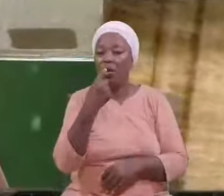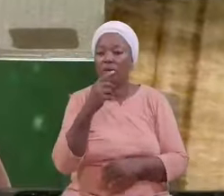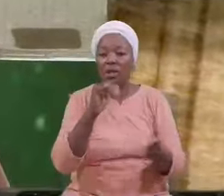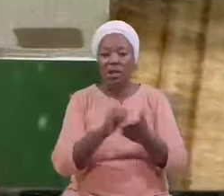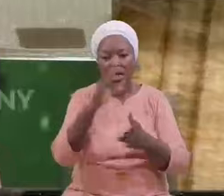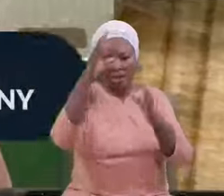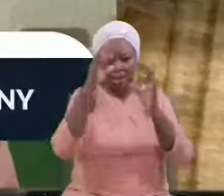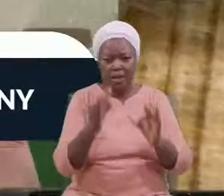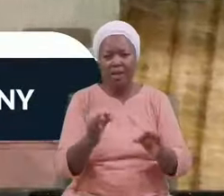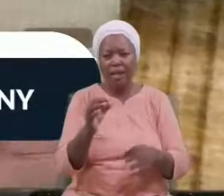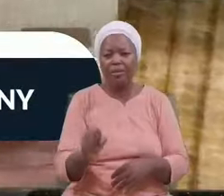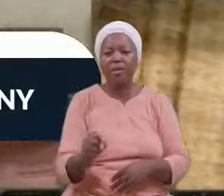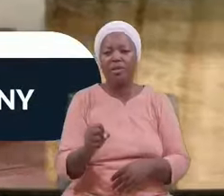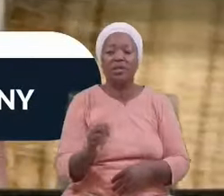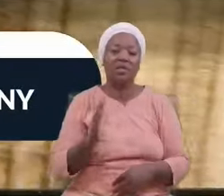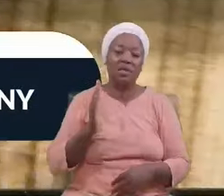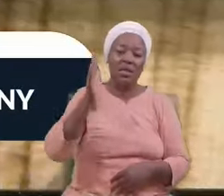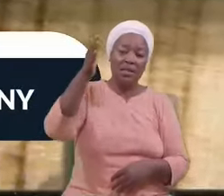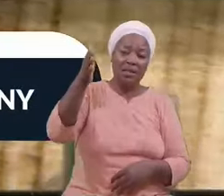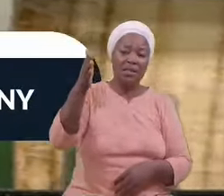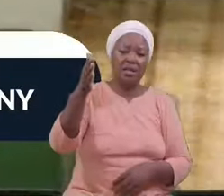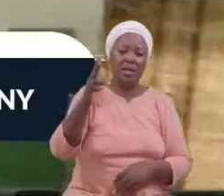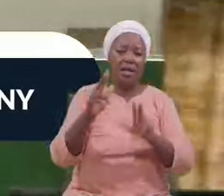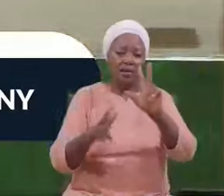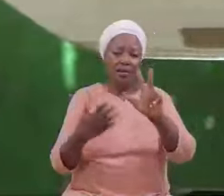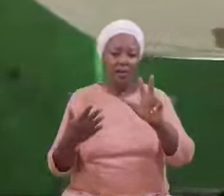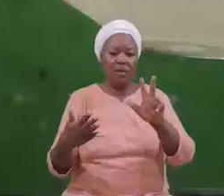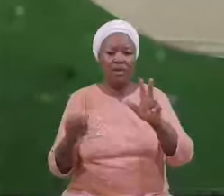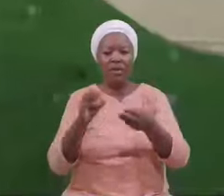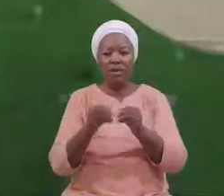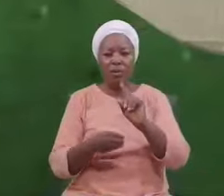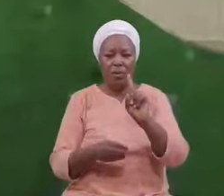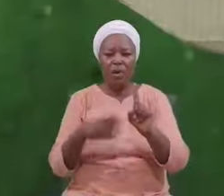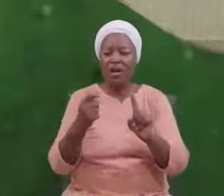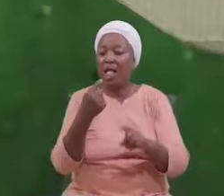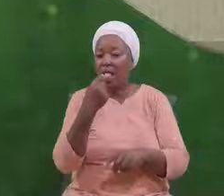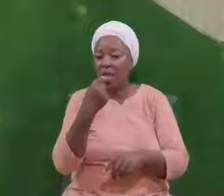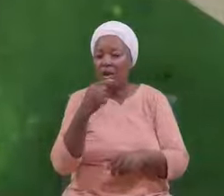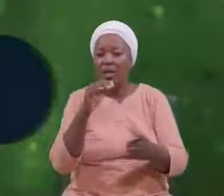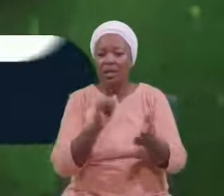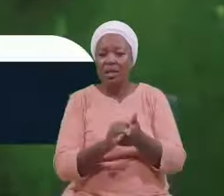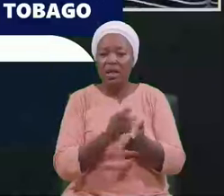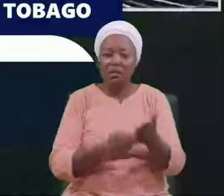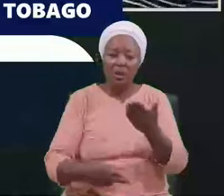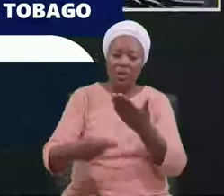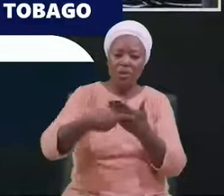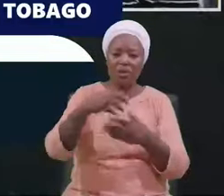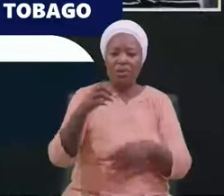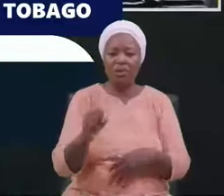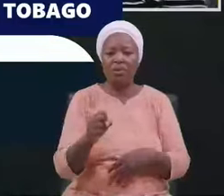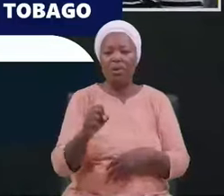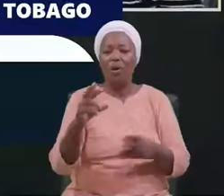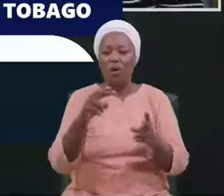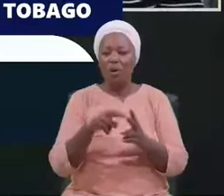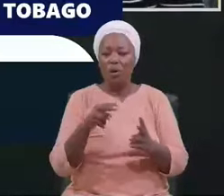destinée. Nous allons voir trois points rapidement. Numéro un, la langue qui restaure ou